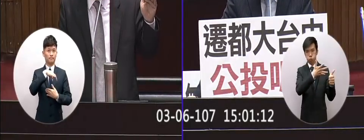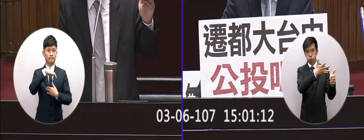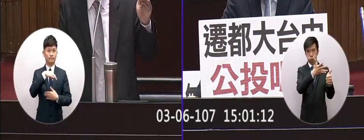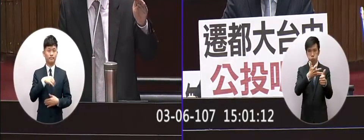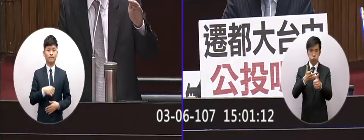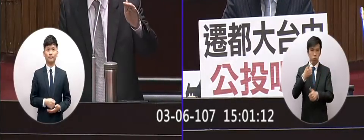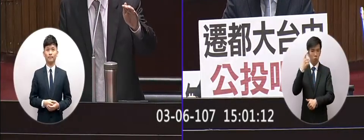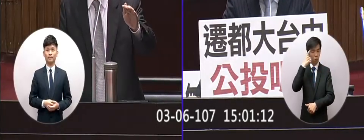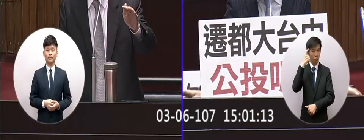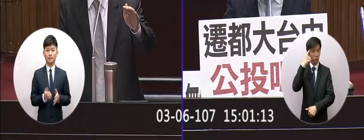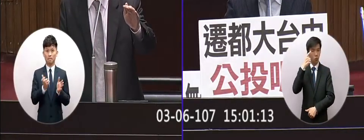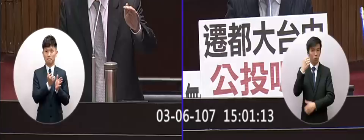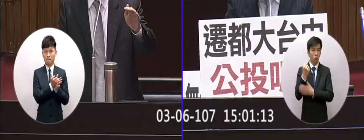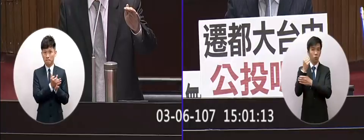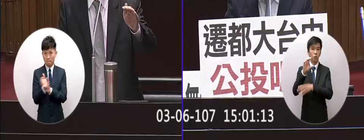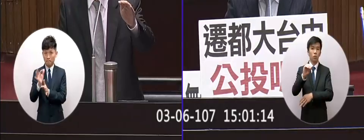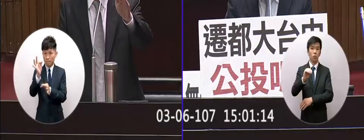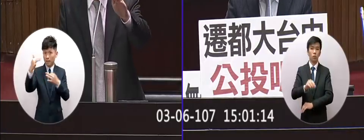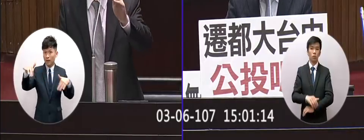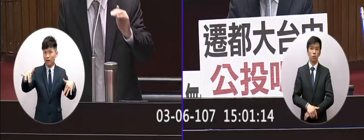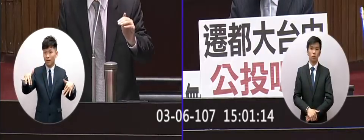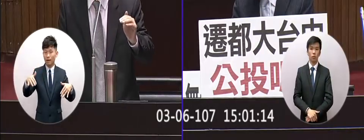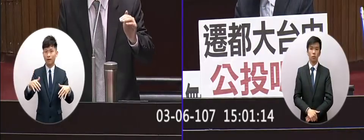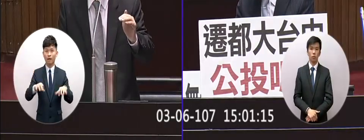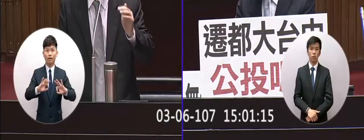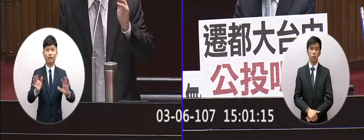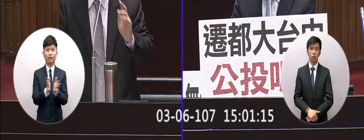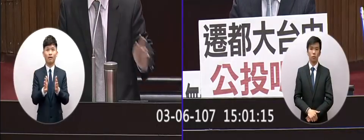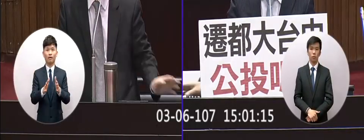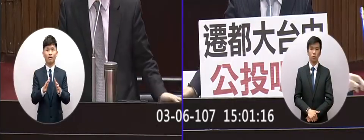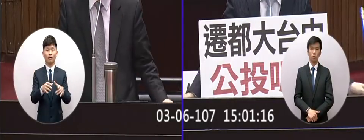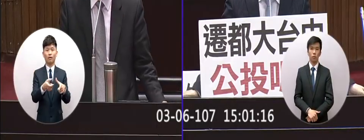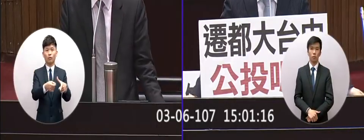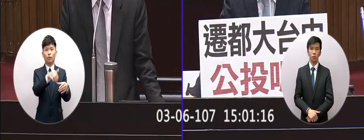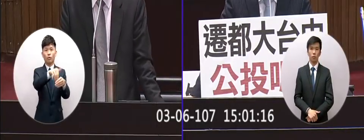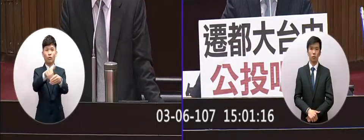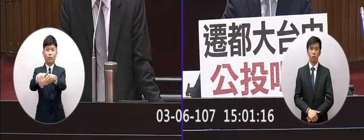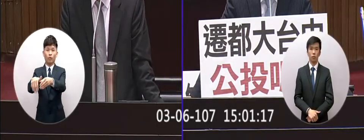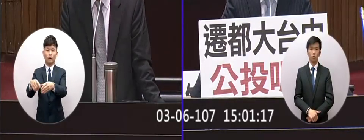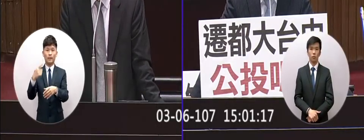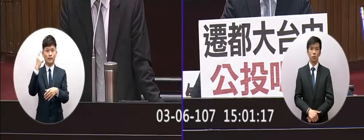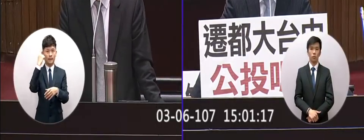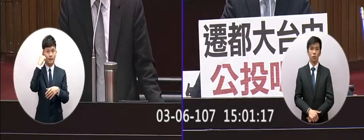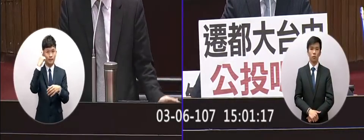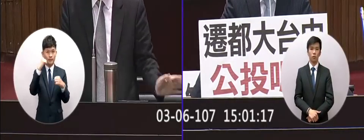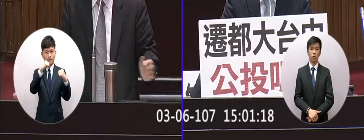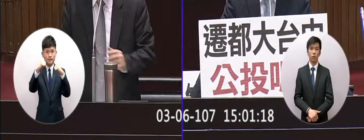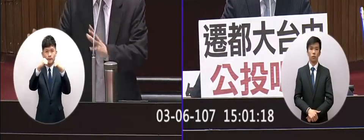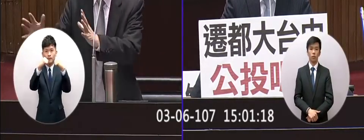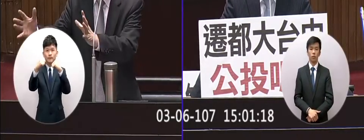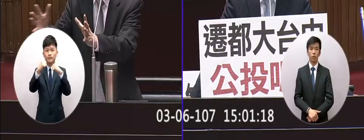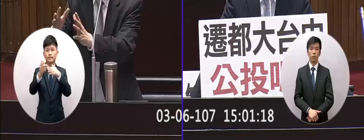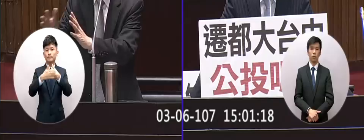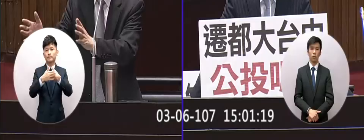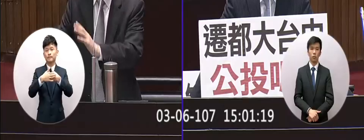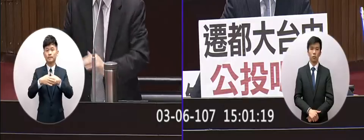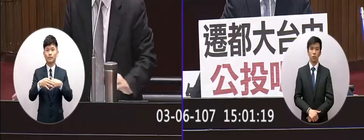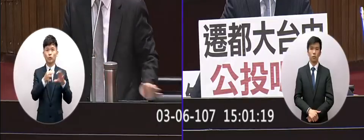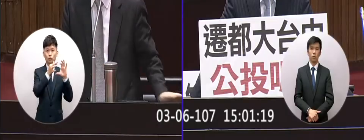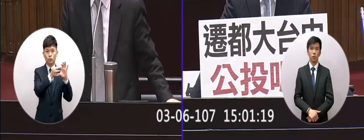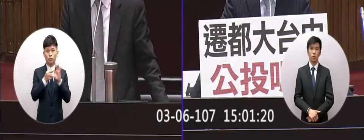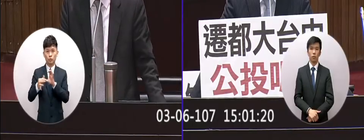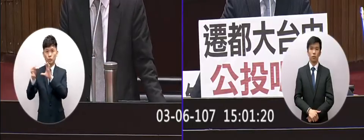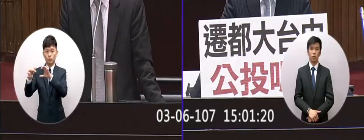你还没有准备完成的时候进入公投，怕会流于意识之争呢、啊。 嗯， 变成就是区域之间